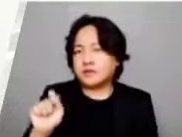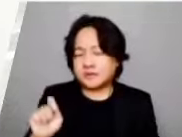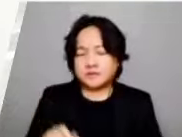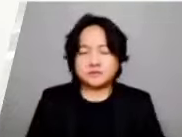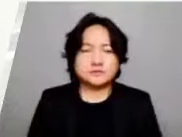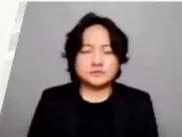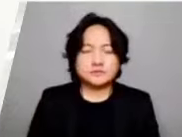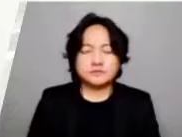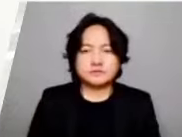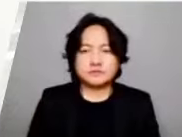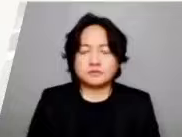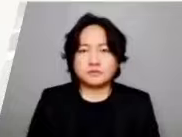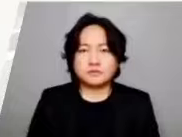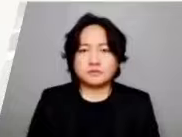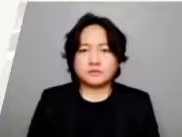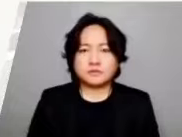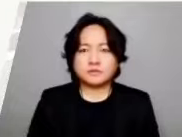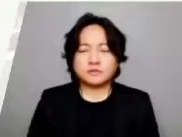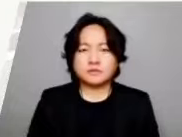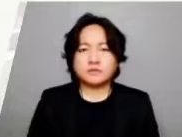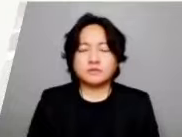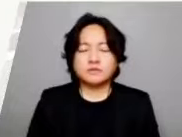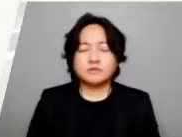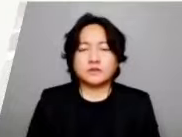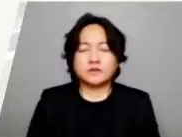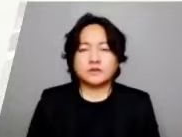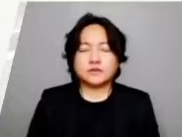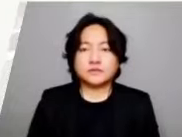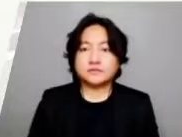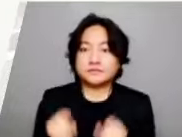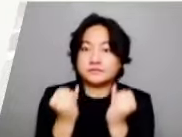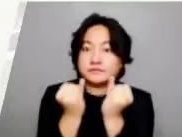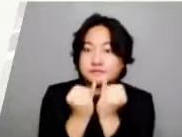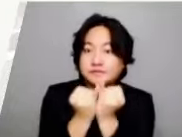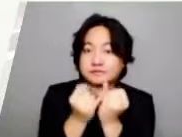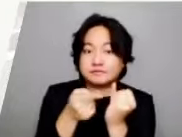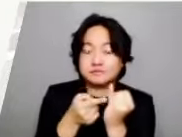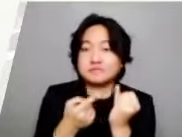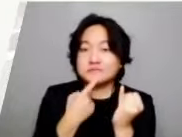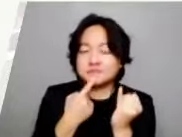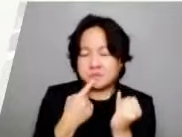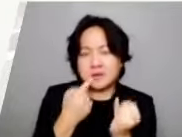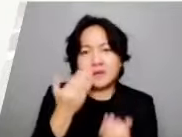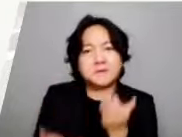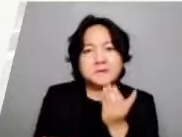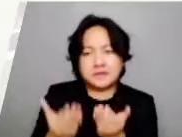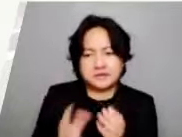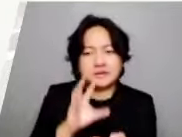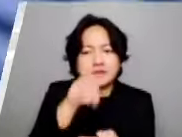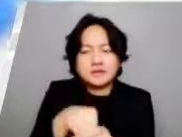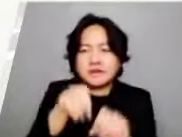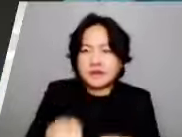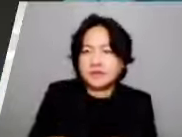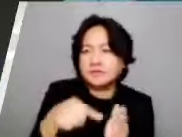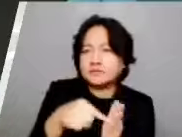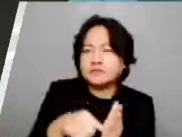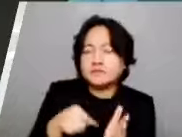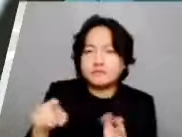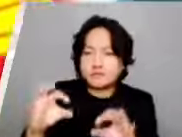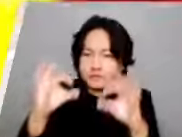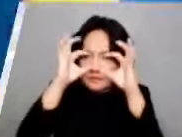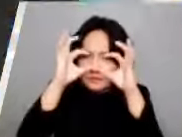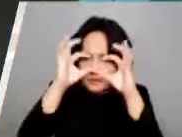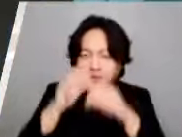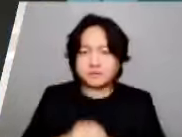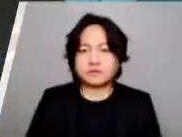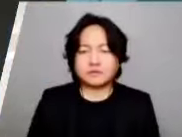Posibleng maisama na sa PhilHealth coverage ang salamin sa mata bago matapos ang taon. May report si Von Aquino.